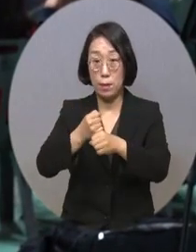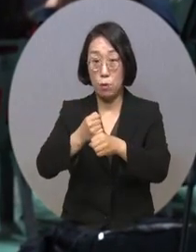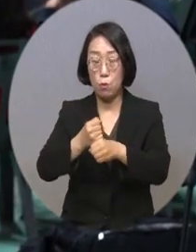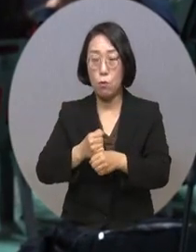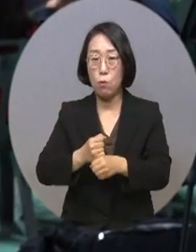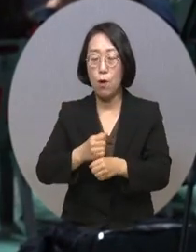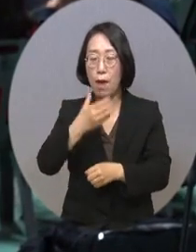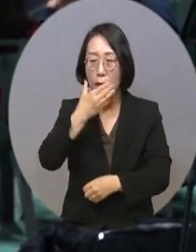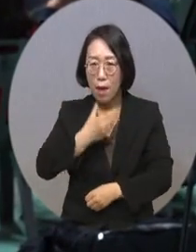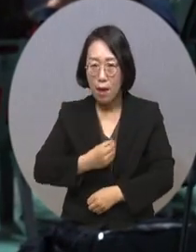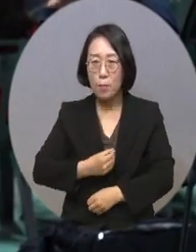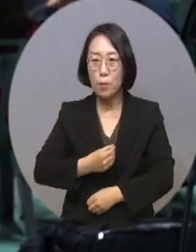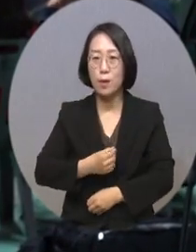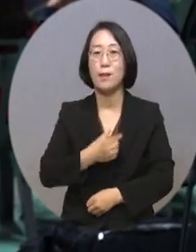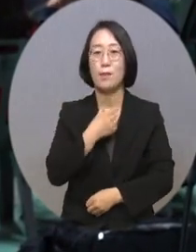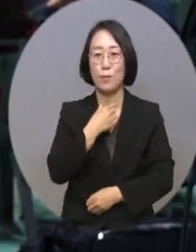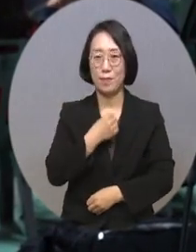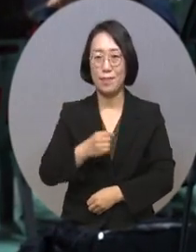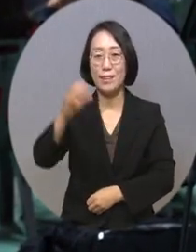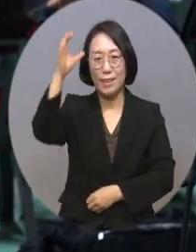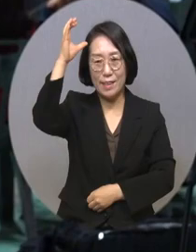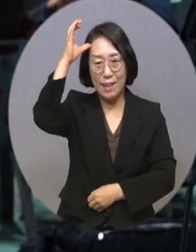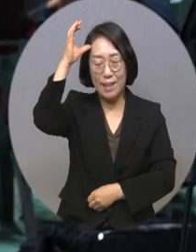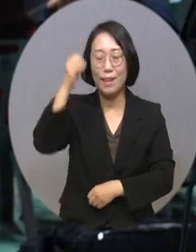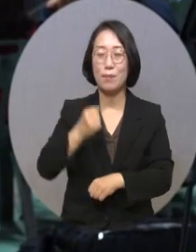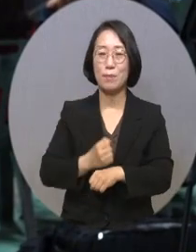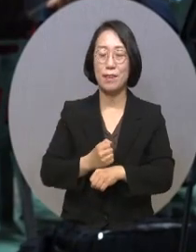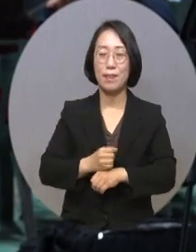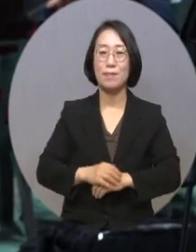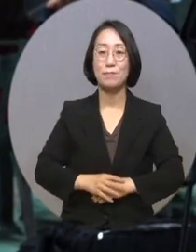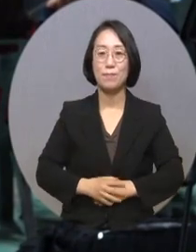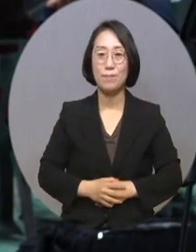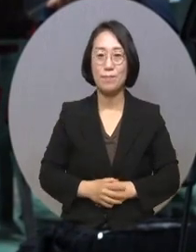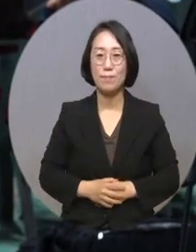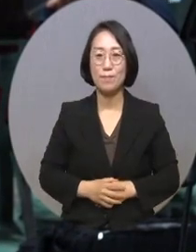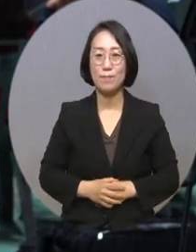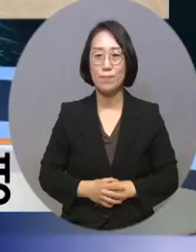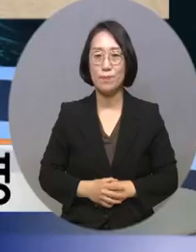행복한 세상이 되기를 기대합니다. 복지TV 전국방송 장유진입니다.